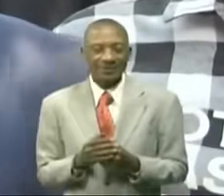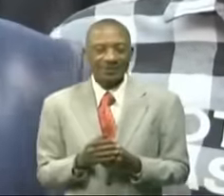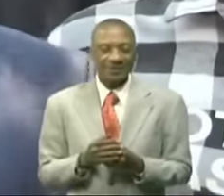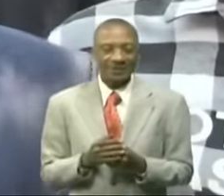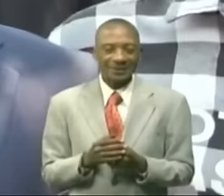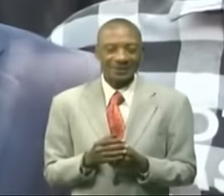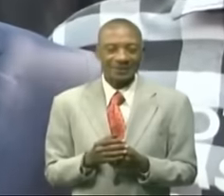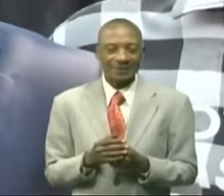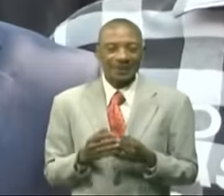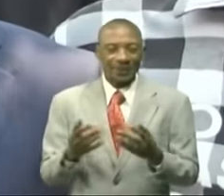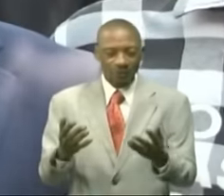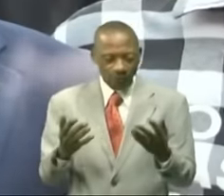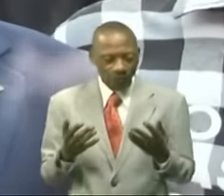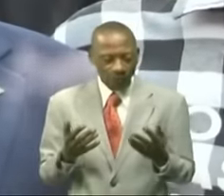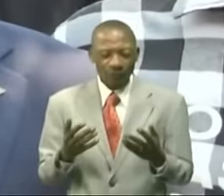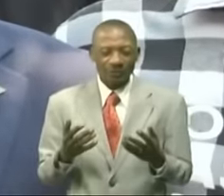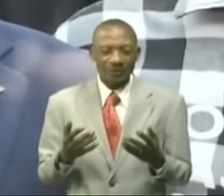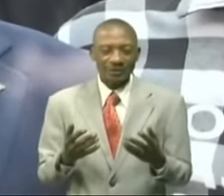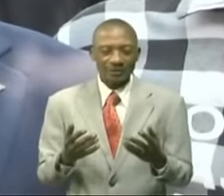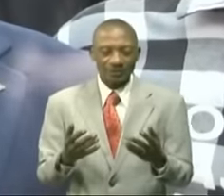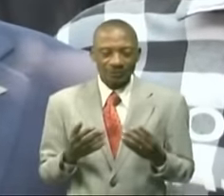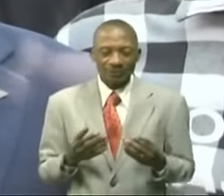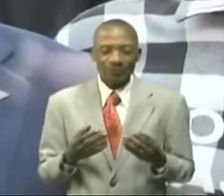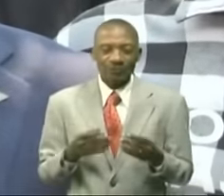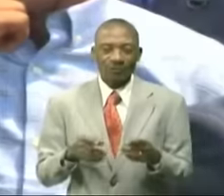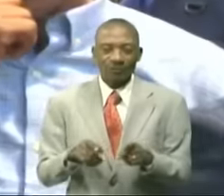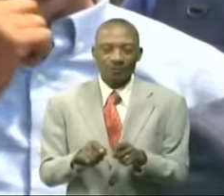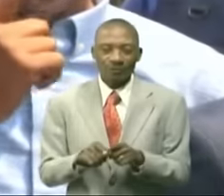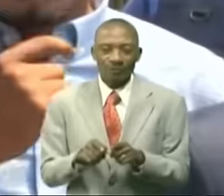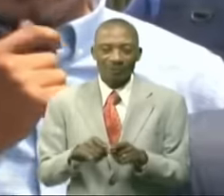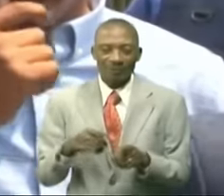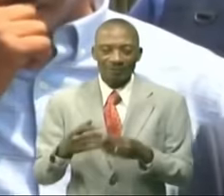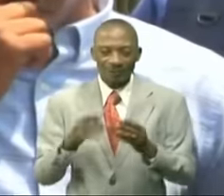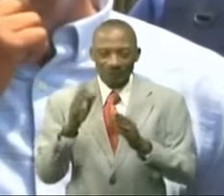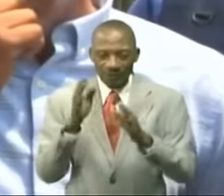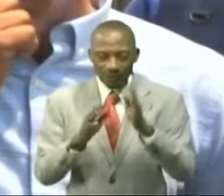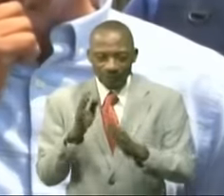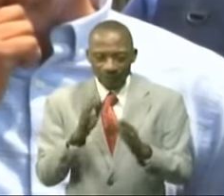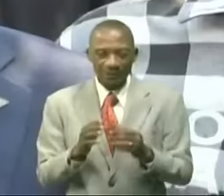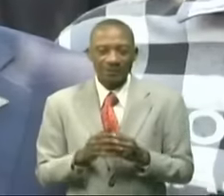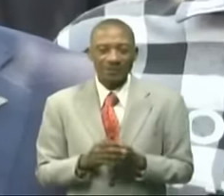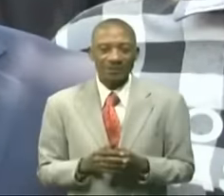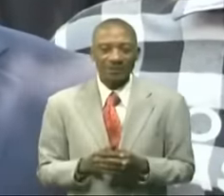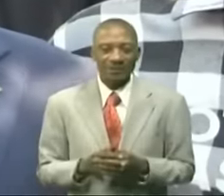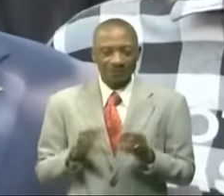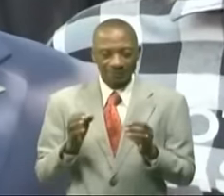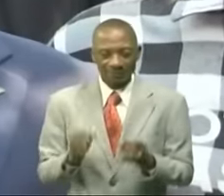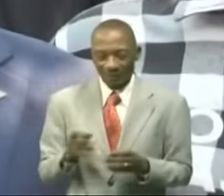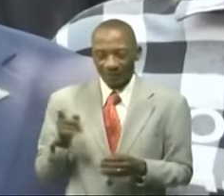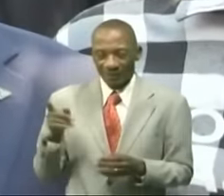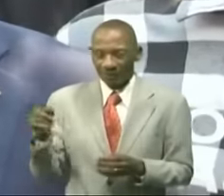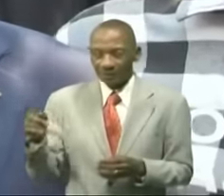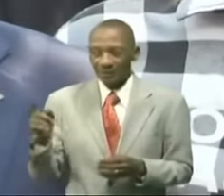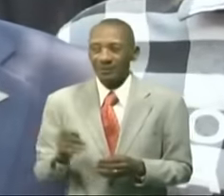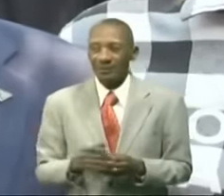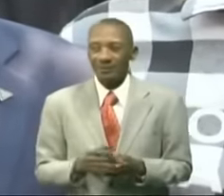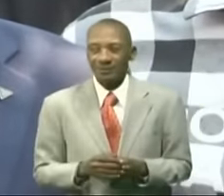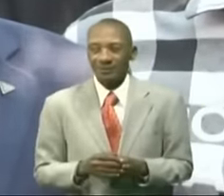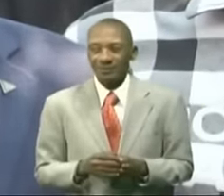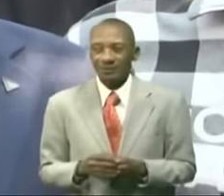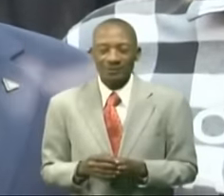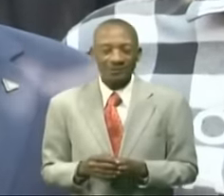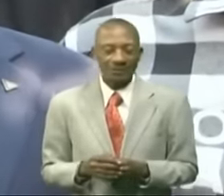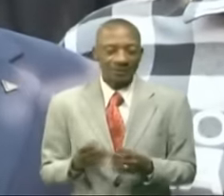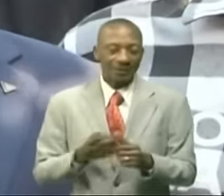raisons, des fausses raisons pour lesquelles il ne veut pas exécuter les devoirs qui lui sont demandés d'abord par la